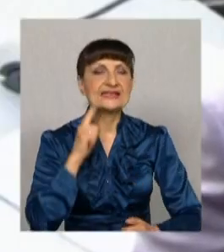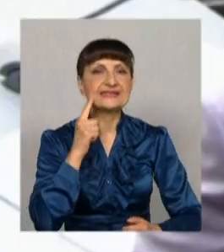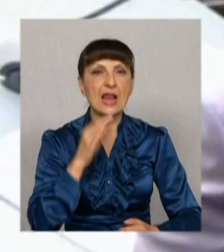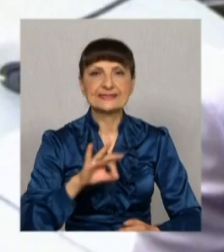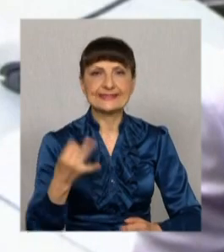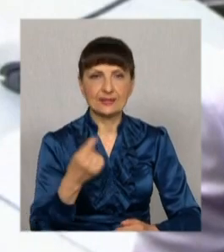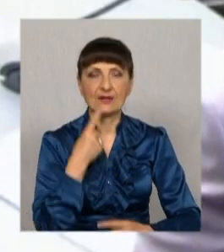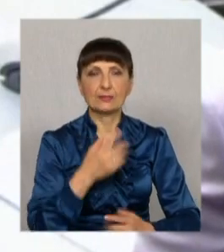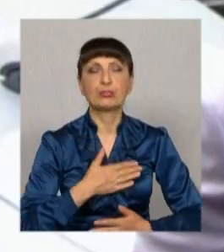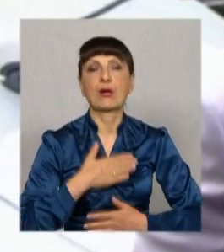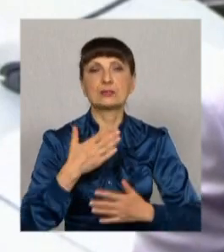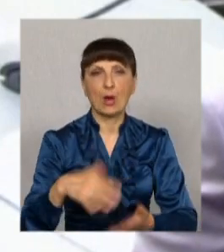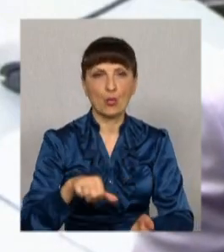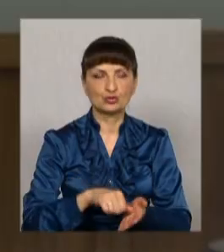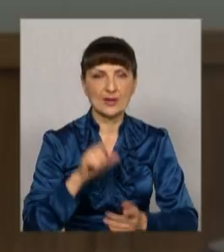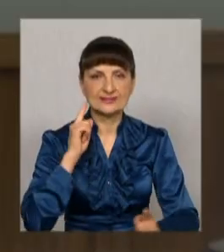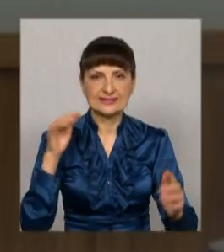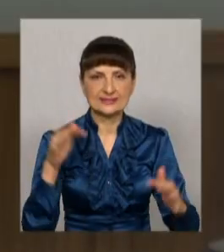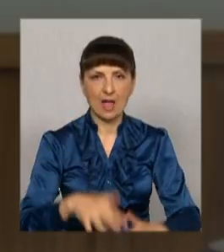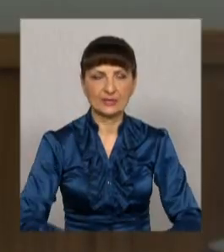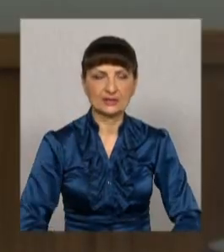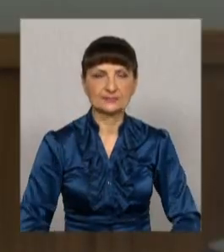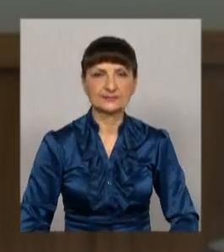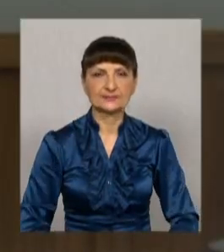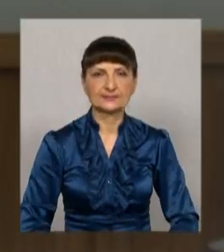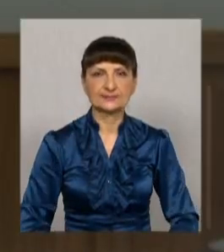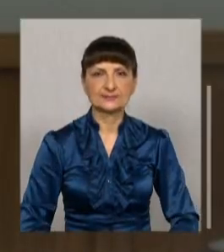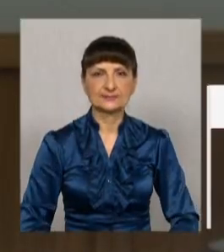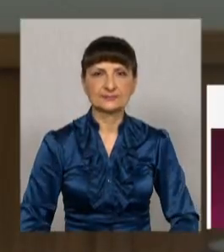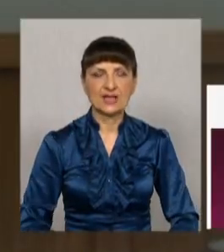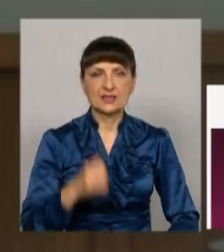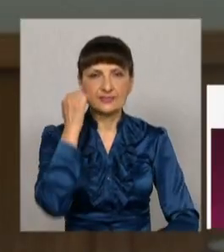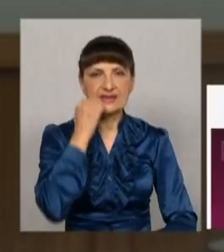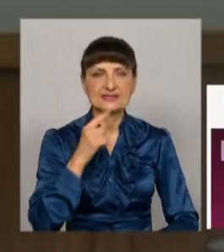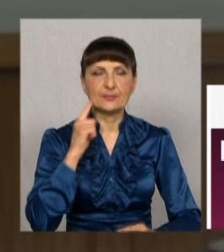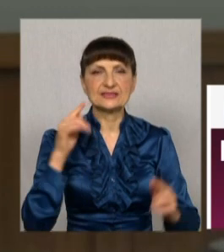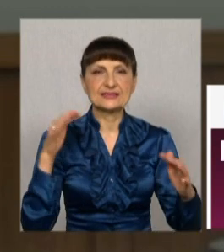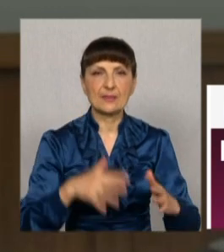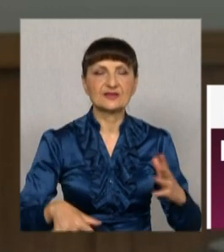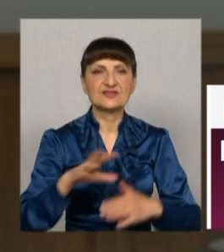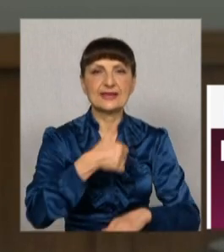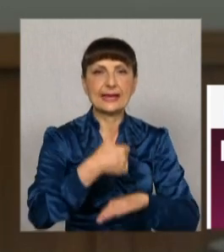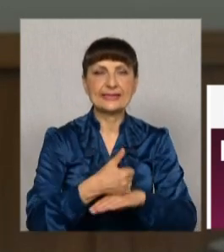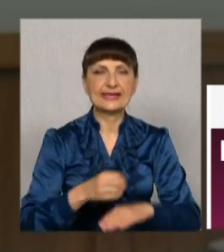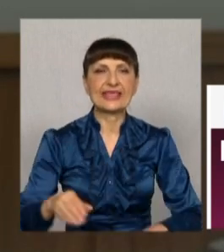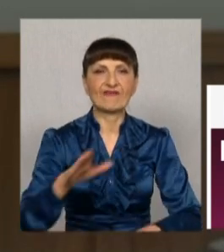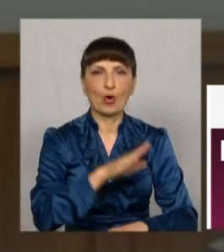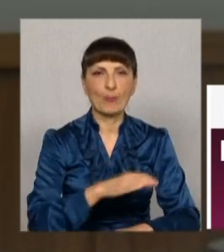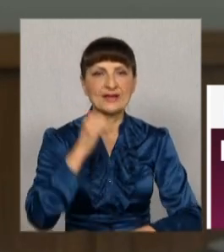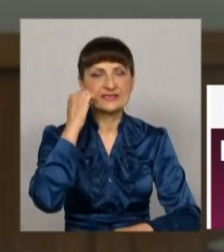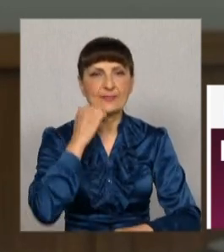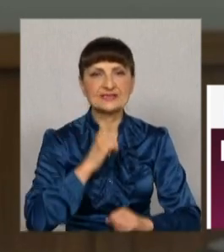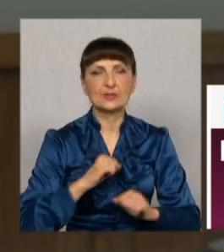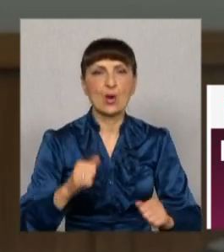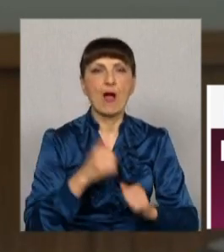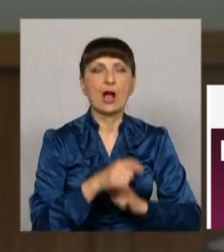выразил благодарность участникам саммита. Саммиту всех лидеров Европы. Спасибо саммиту всех лидеров Европы. Спасибо нашим героям,